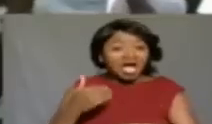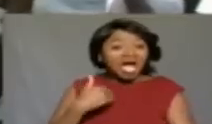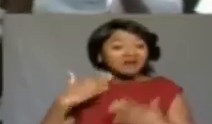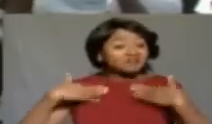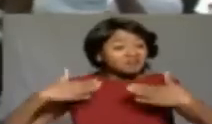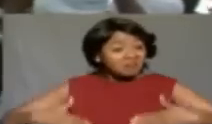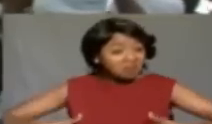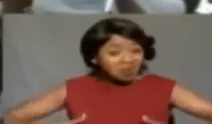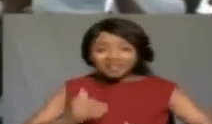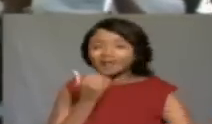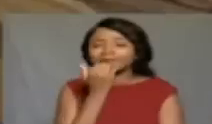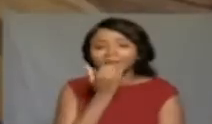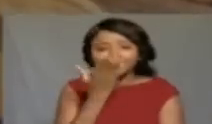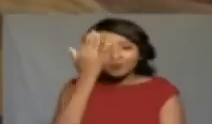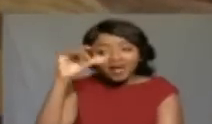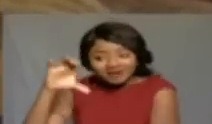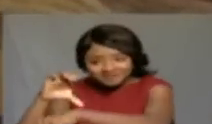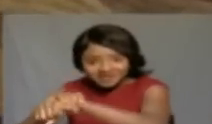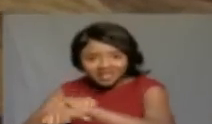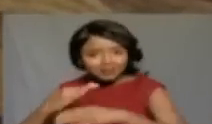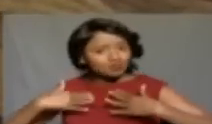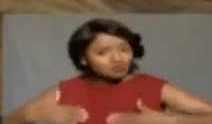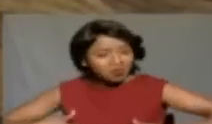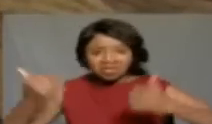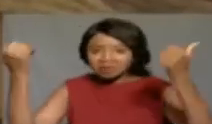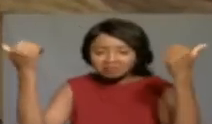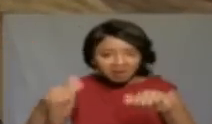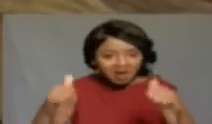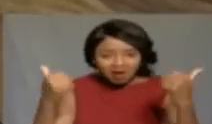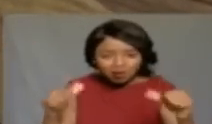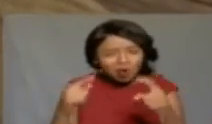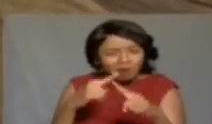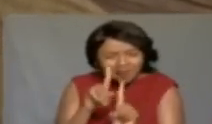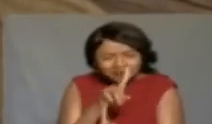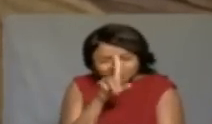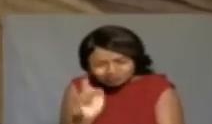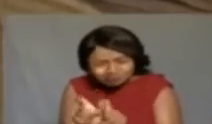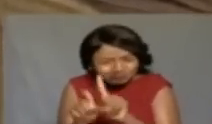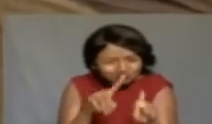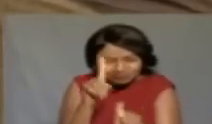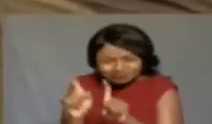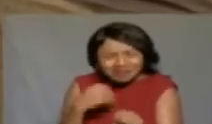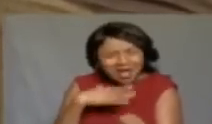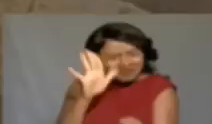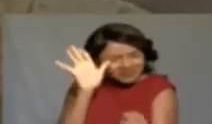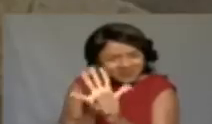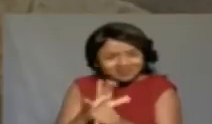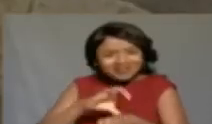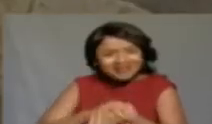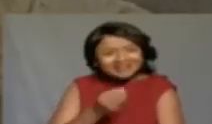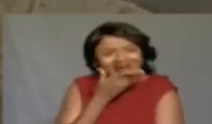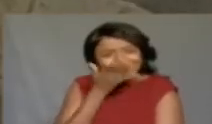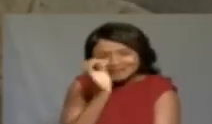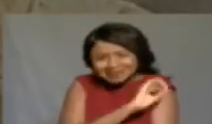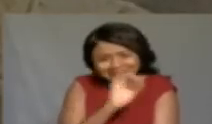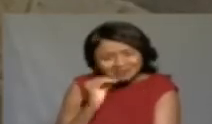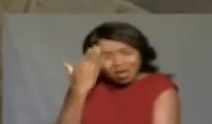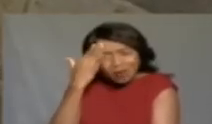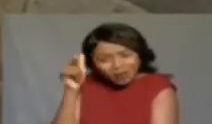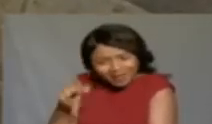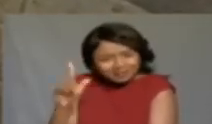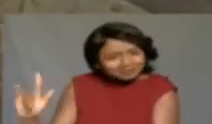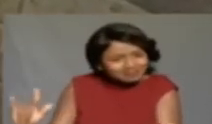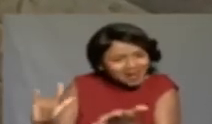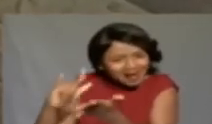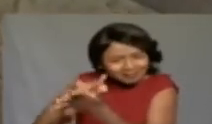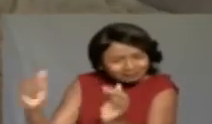hamna mwili uliopatikana mzima. Na huku maswali mengi yakikosa majibu kuhusiana na mazingira yaliyosababisha ndege hiyo